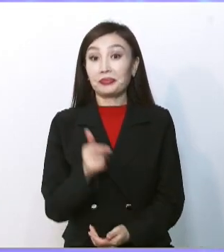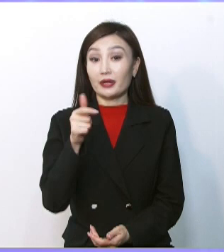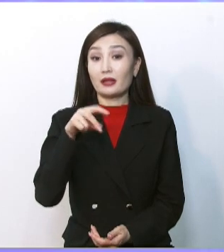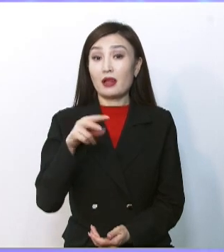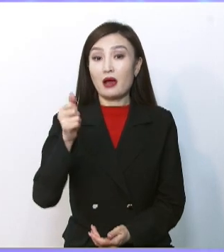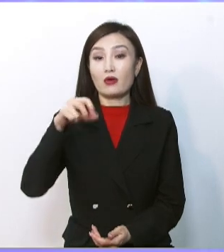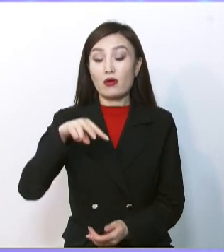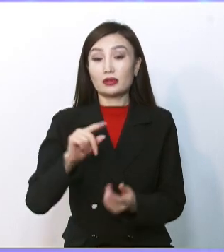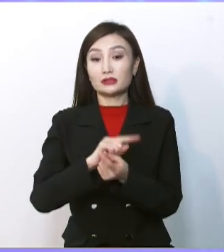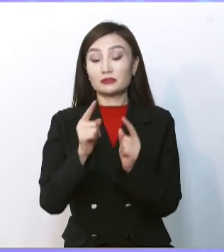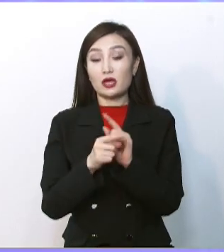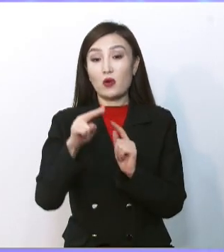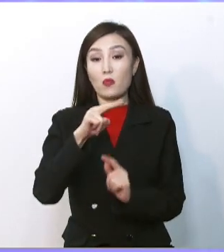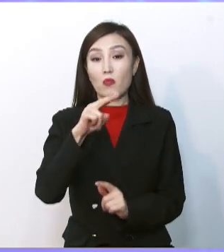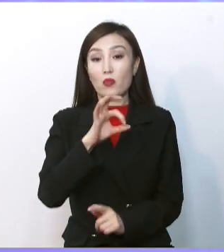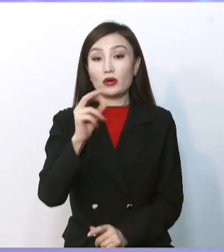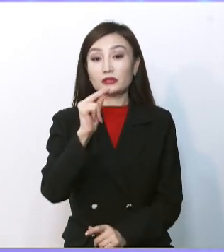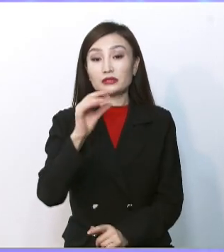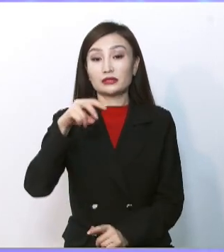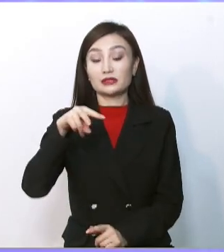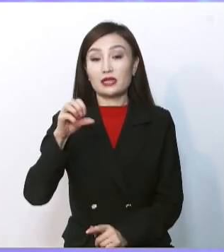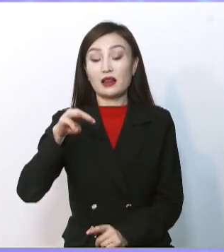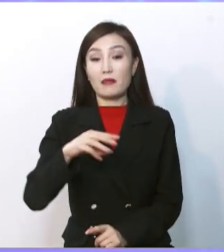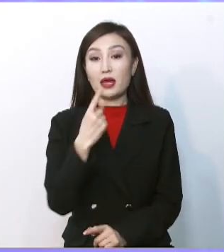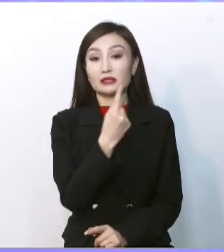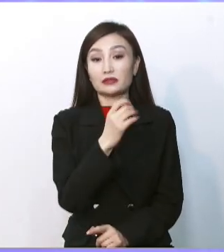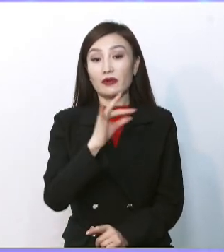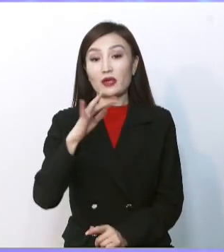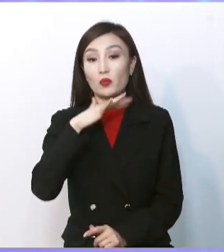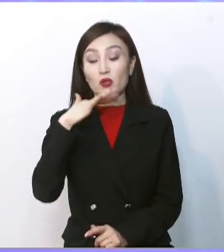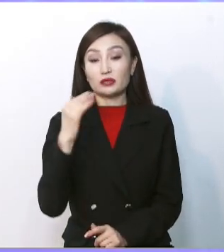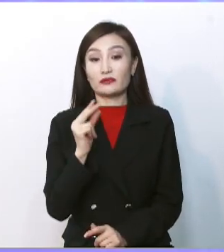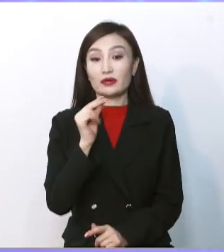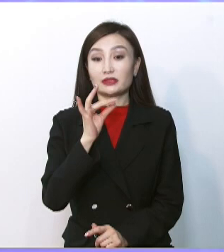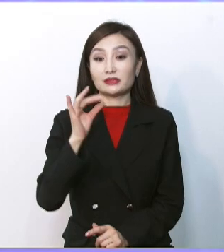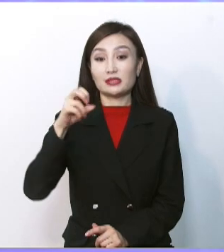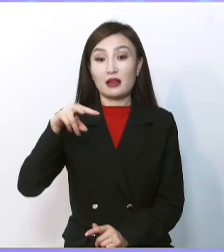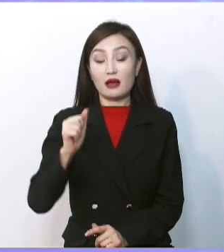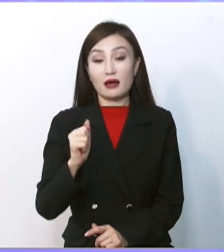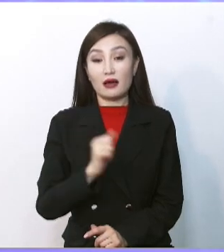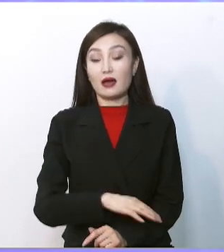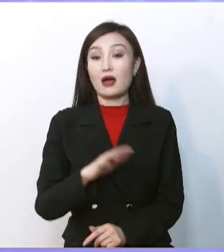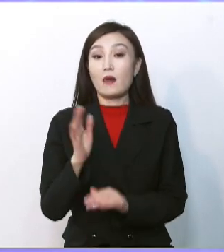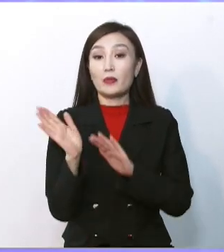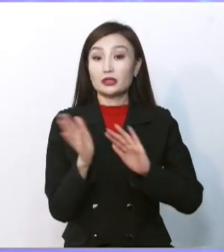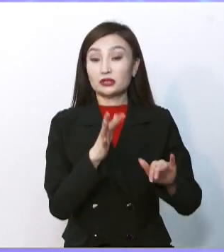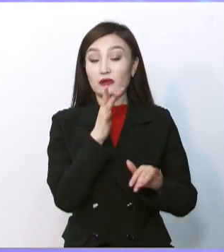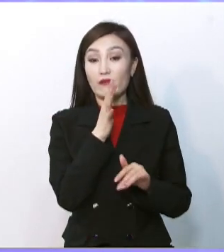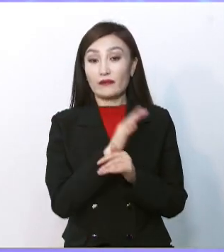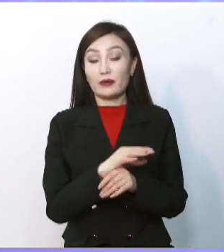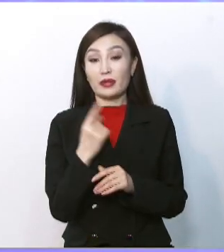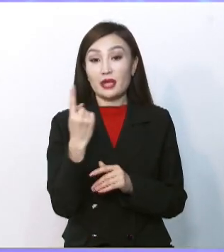Глагол изменяется по числам, имеет форму единственного и множественного числа. Глаголы прошедшего